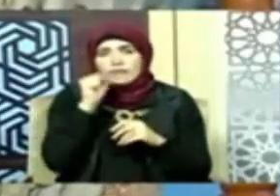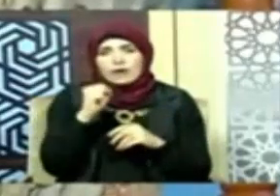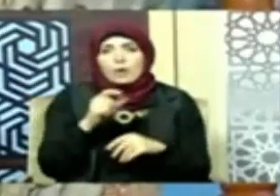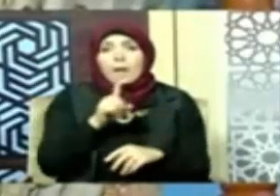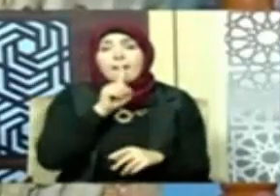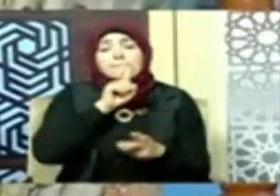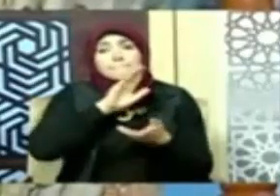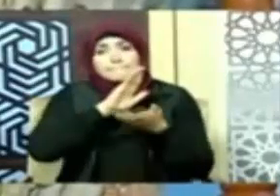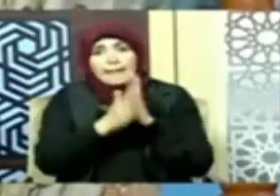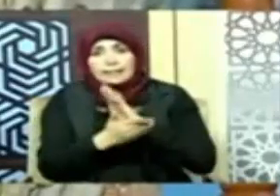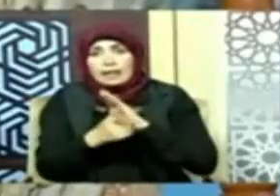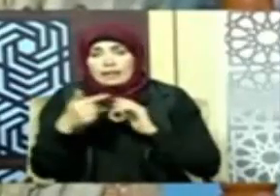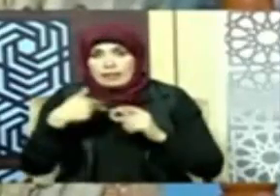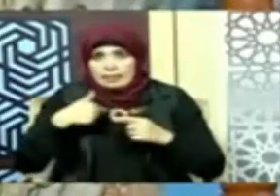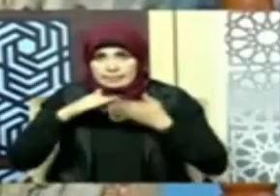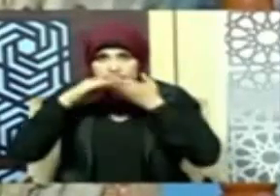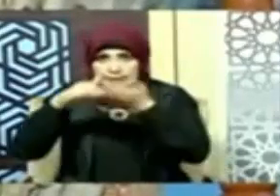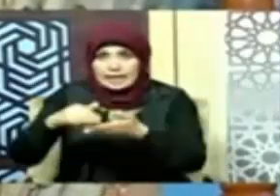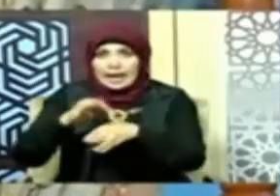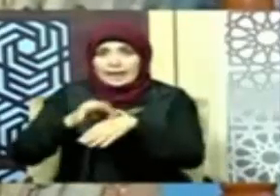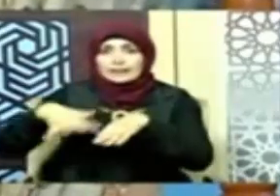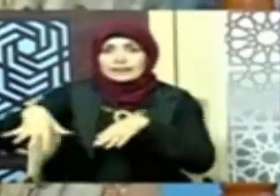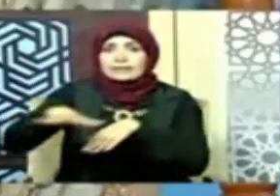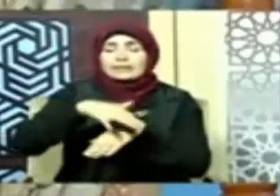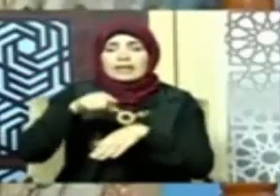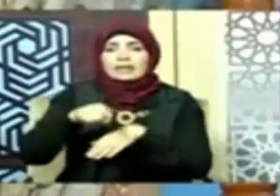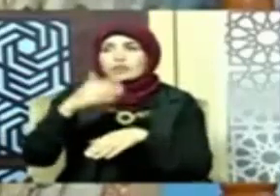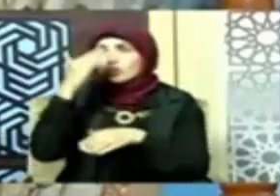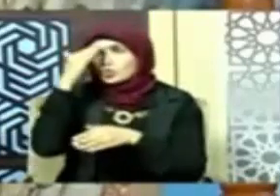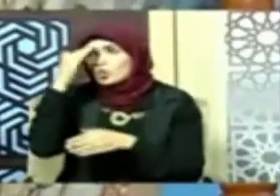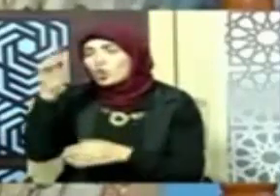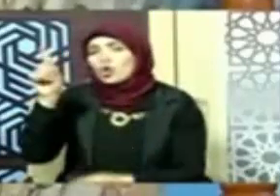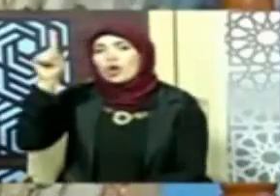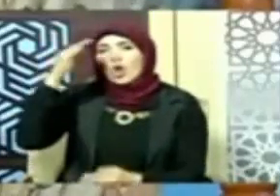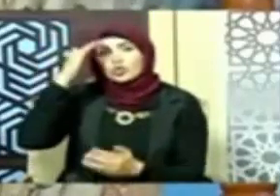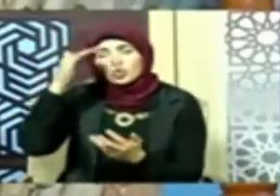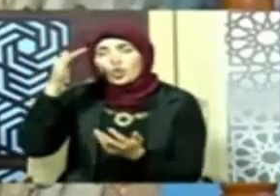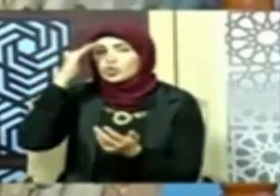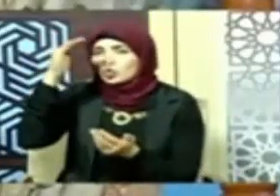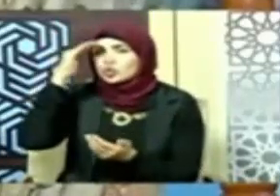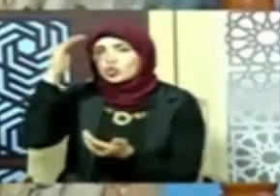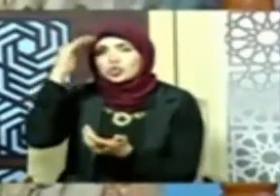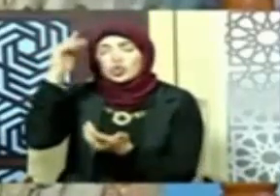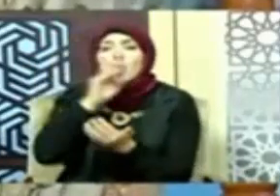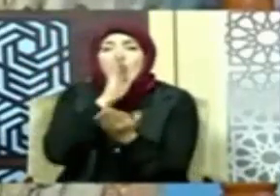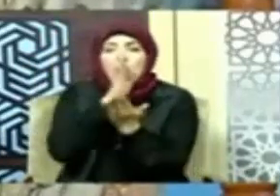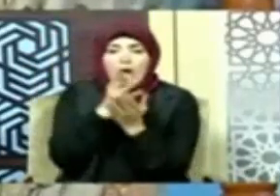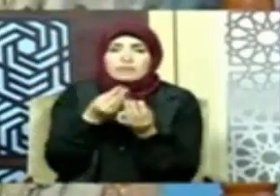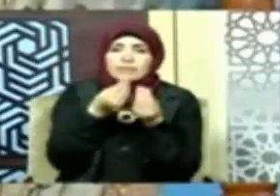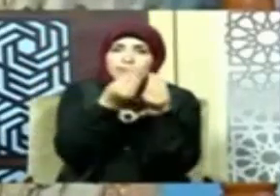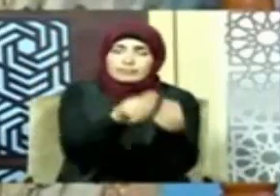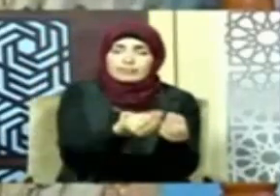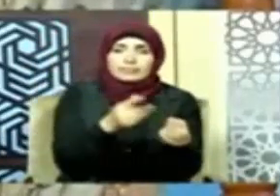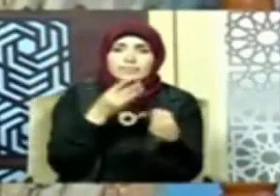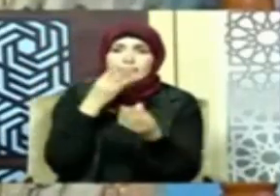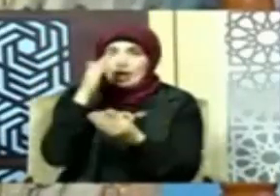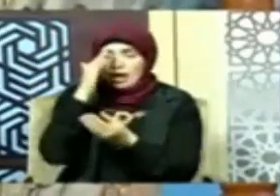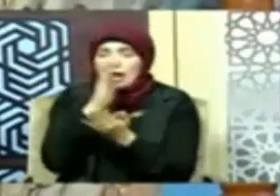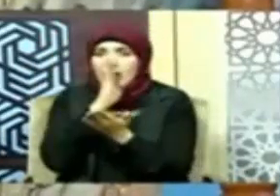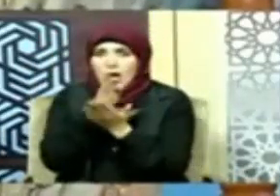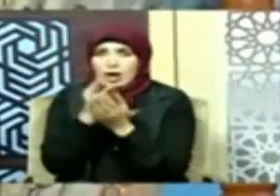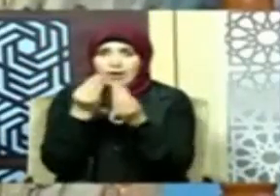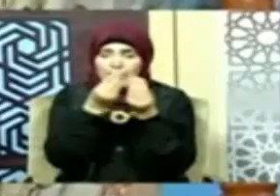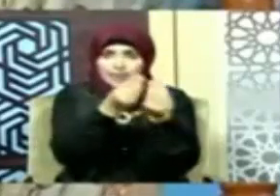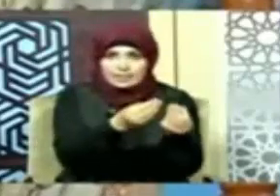فبدل أن تساعد الناس وأن تشكر الله وأن تؤدي حق النعمة أنت لا